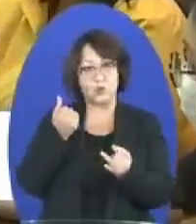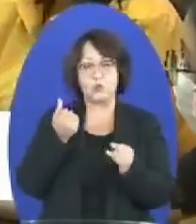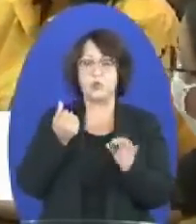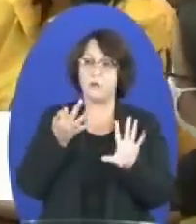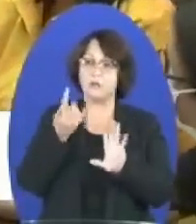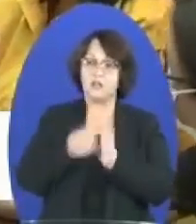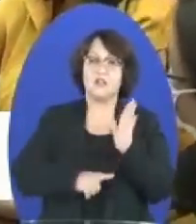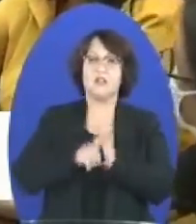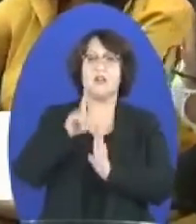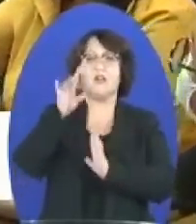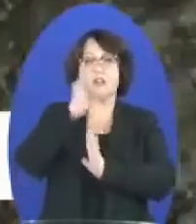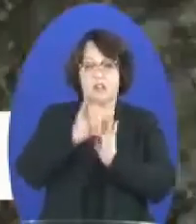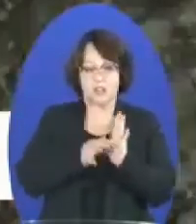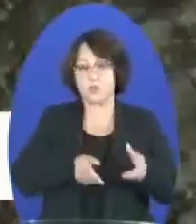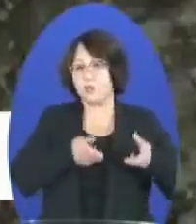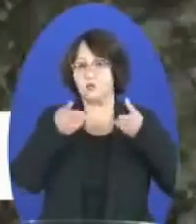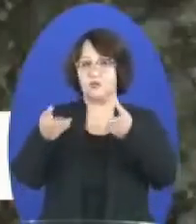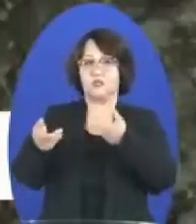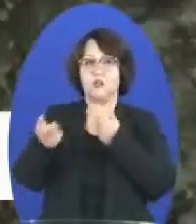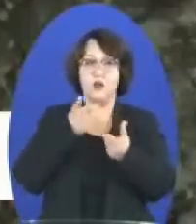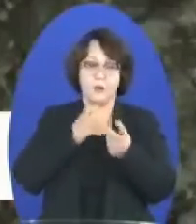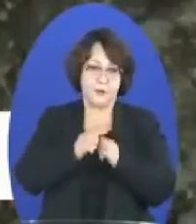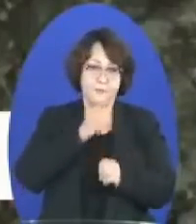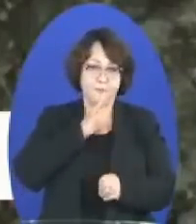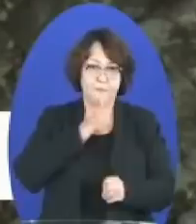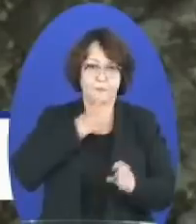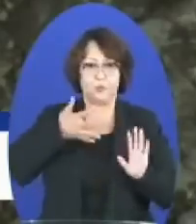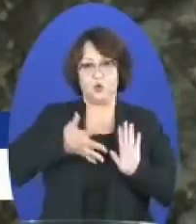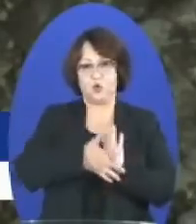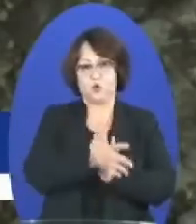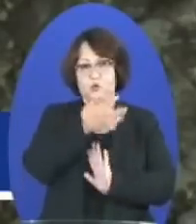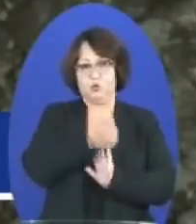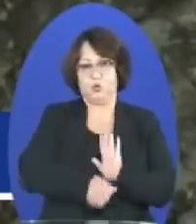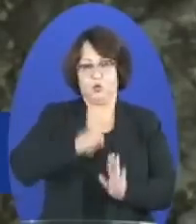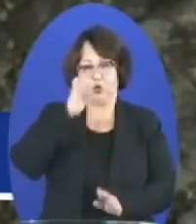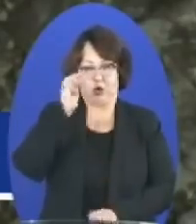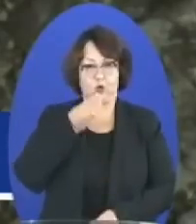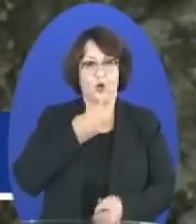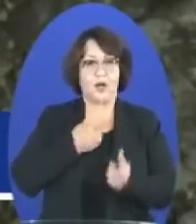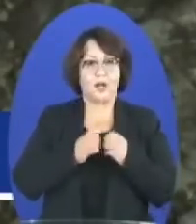гэдгийг шадар сайд хэлж байла. Төсвийн тодтоглоос өмнө одоо тэр